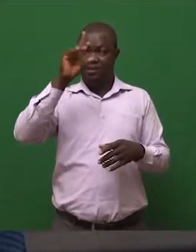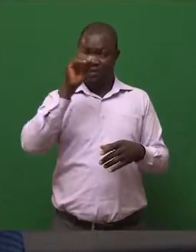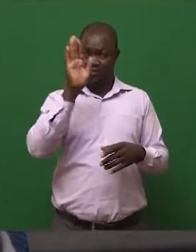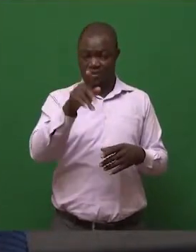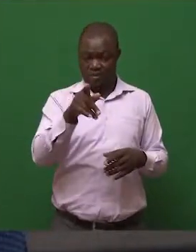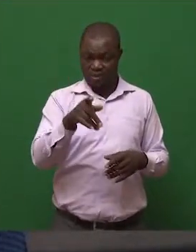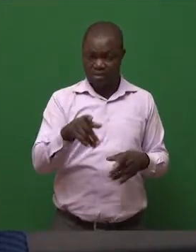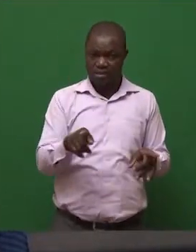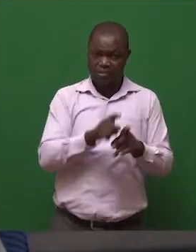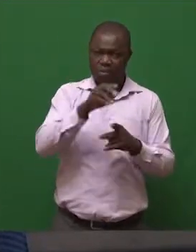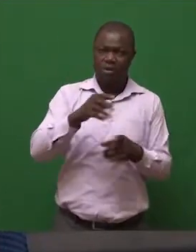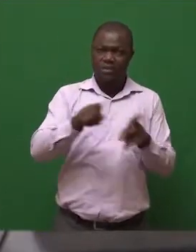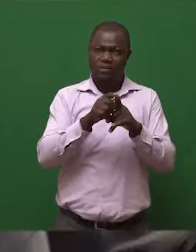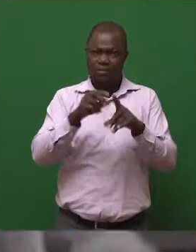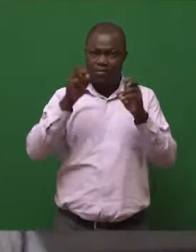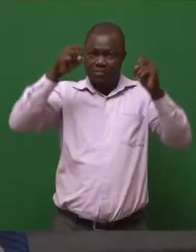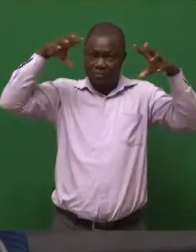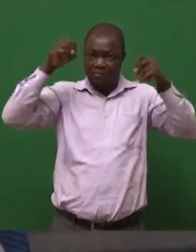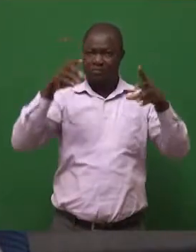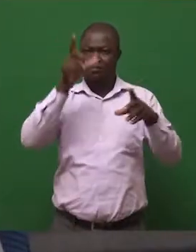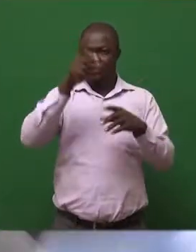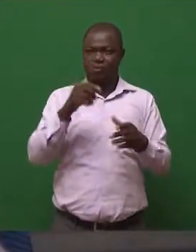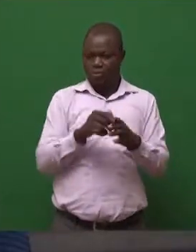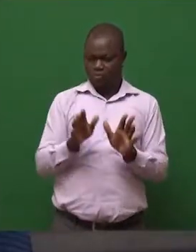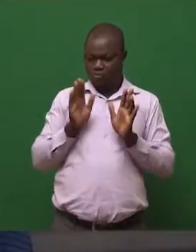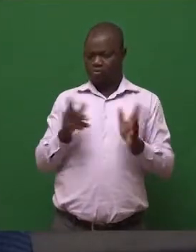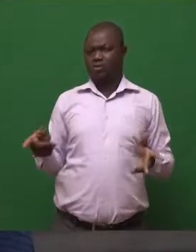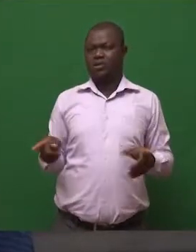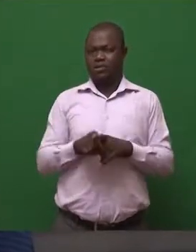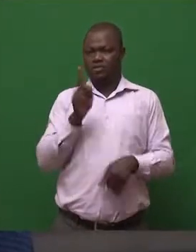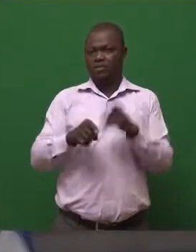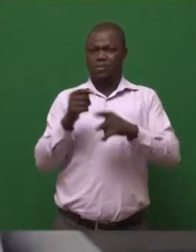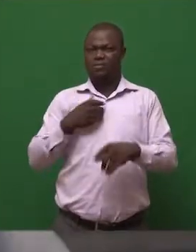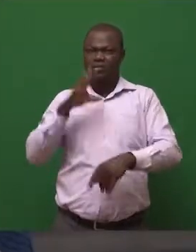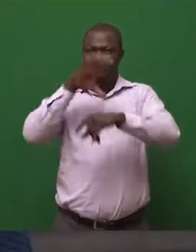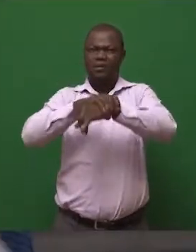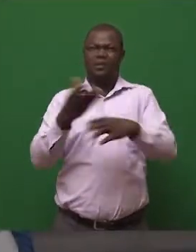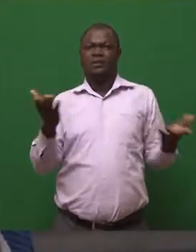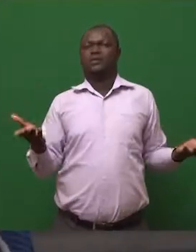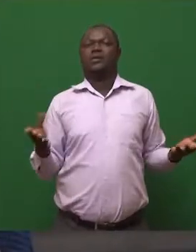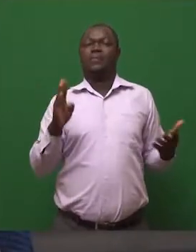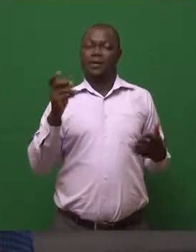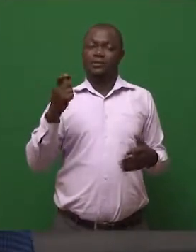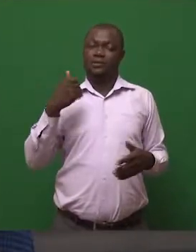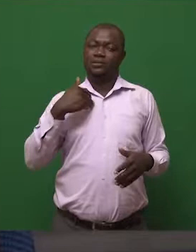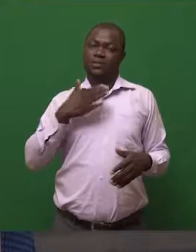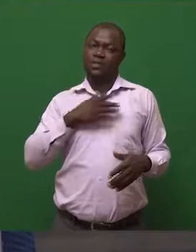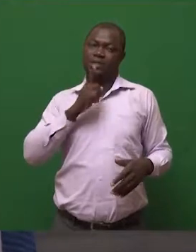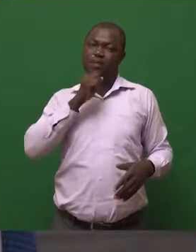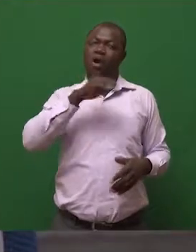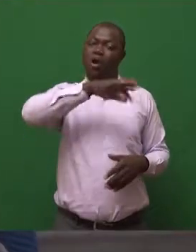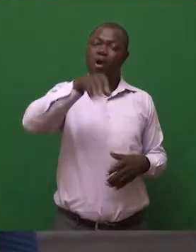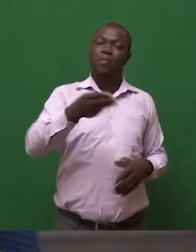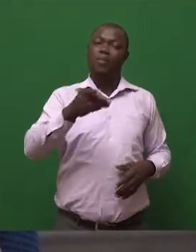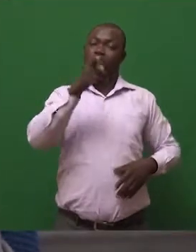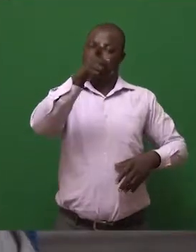paita kana kuti VID kana kuti mapurisa vanobva vaflashirana munhu uyo obva aburuka saka kuti timubate ipapo zvinonetsa asi